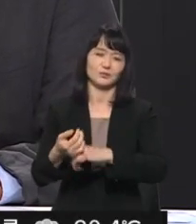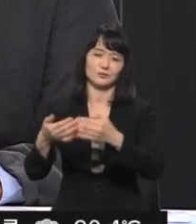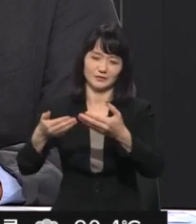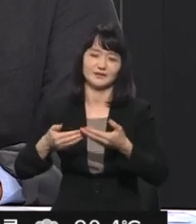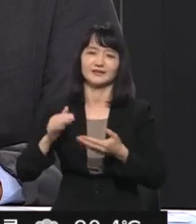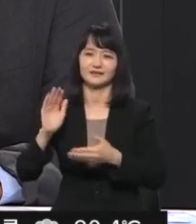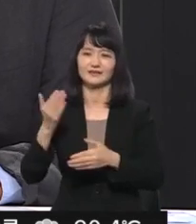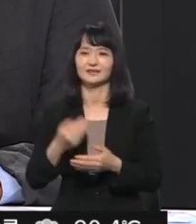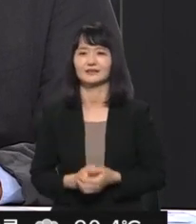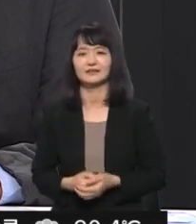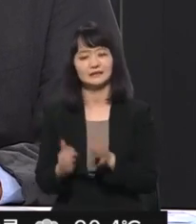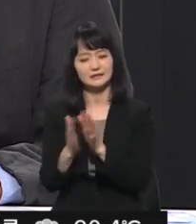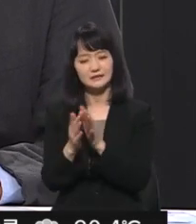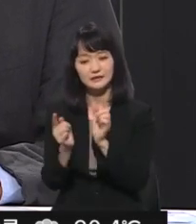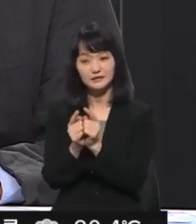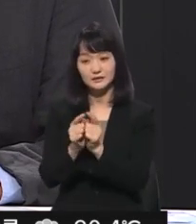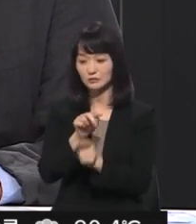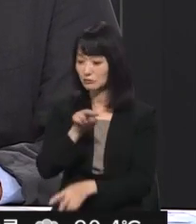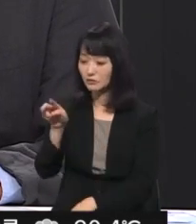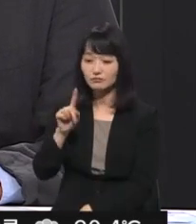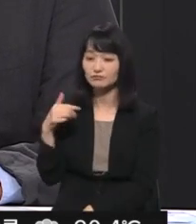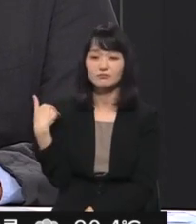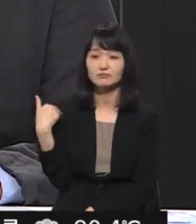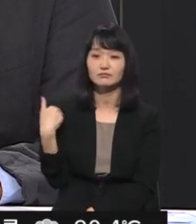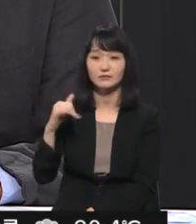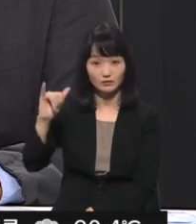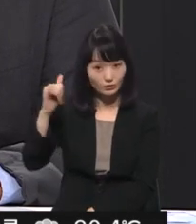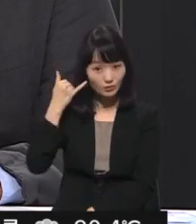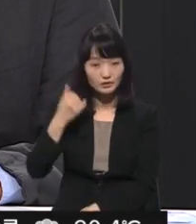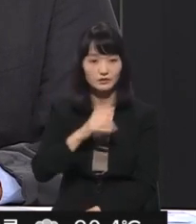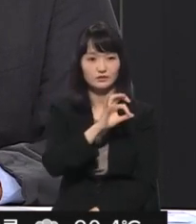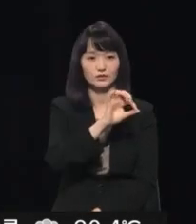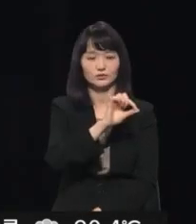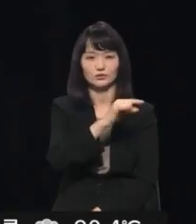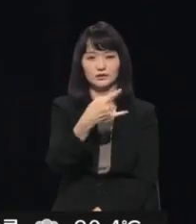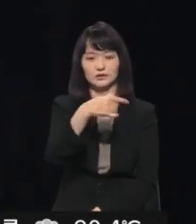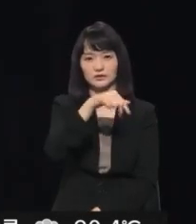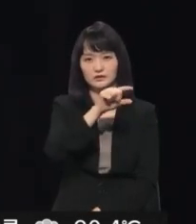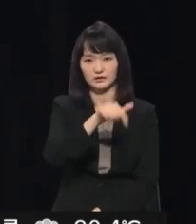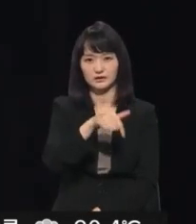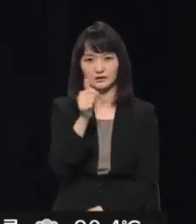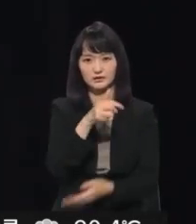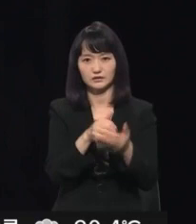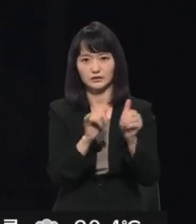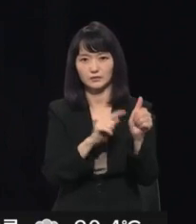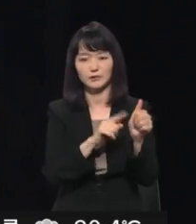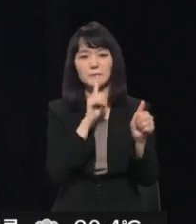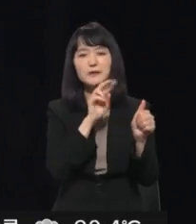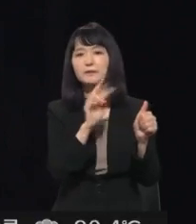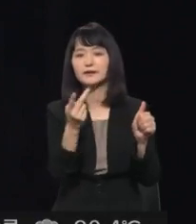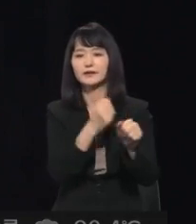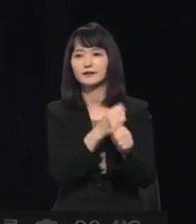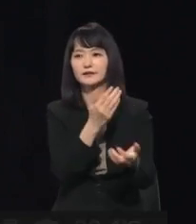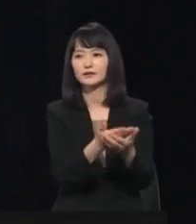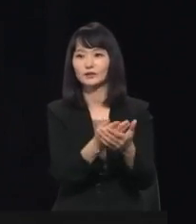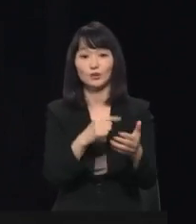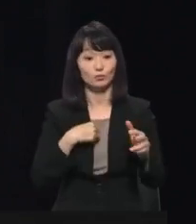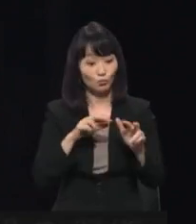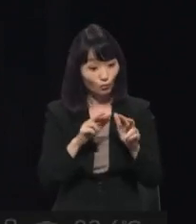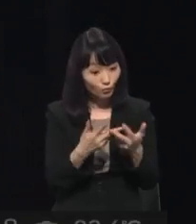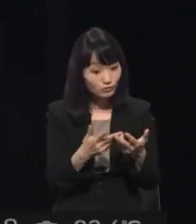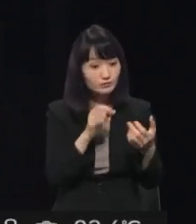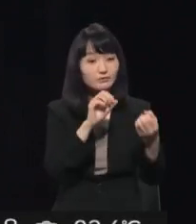빠르지 모르게 채워 칠 때는 달라고 하세요 그렇고 인 속전 대변이 전 여태 정정해 달라고 하는데 뚫는 죄송합니다 분이 아슈라